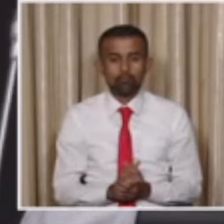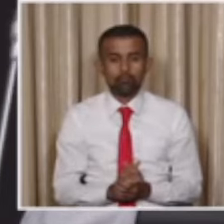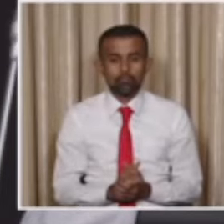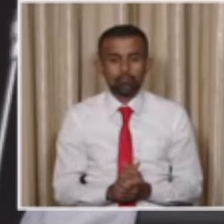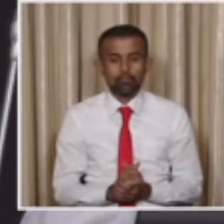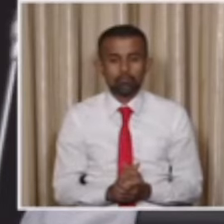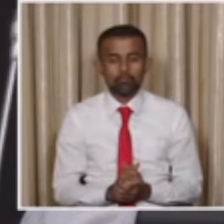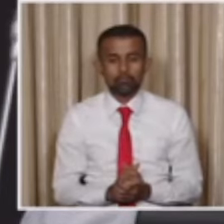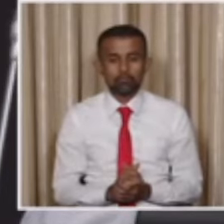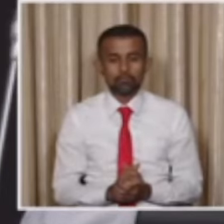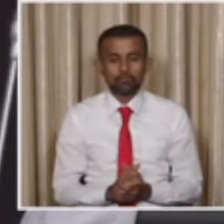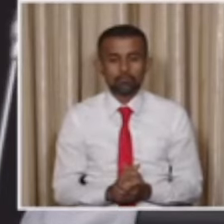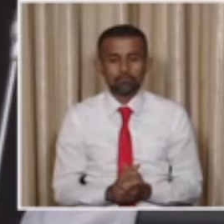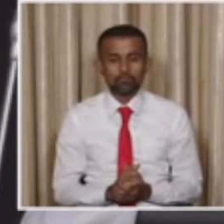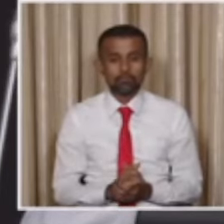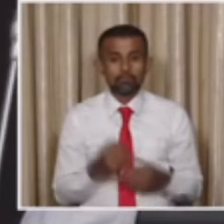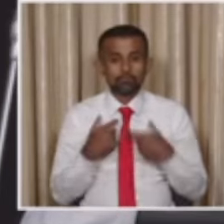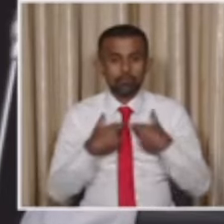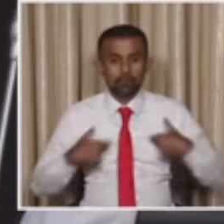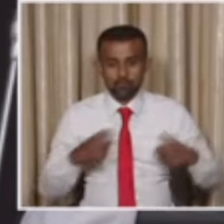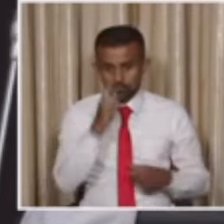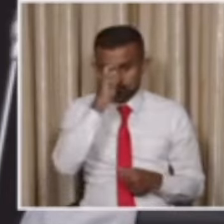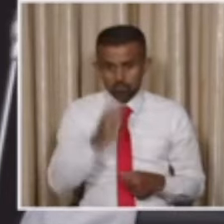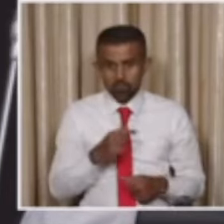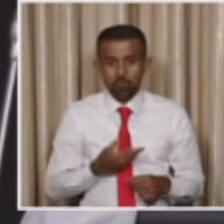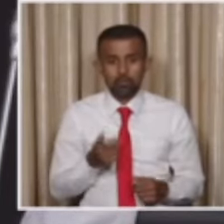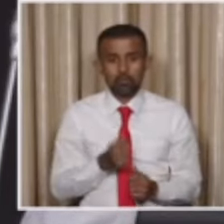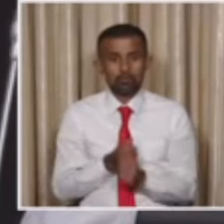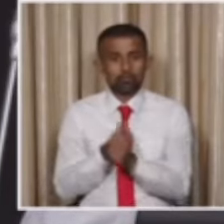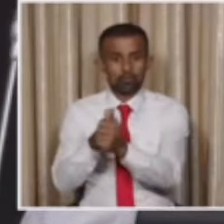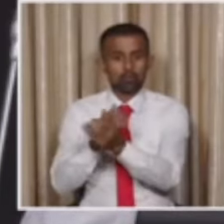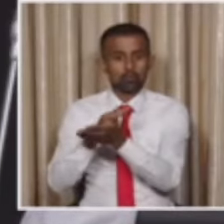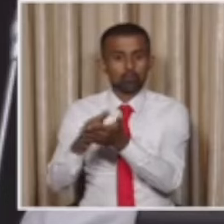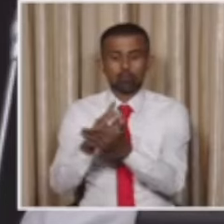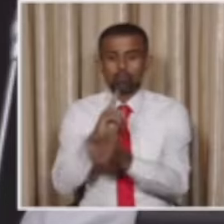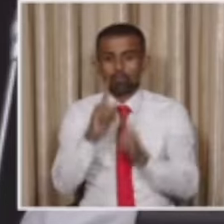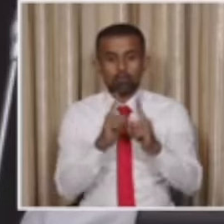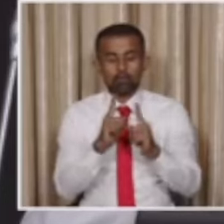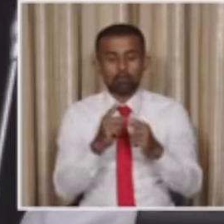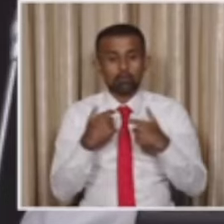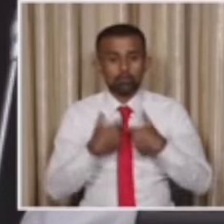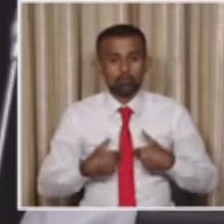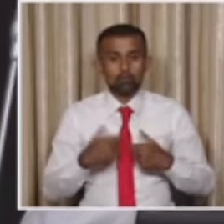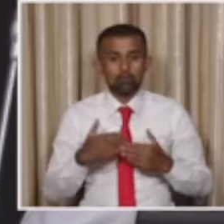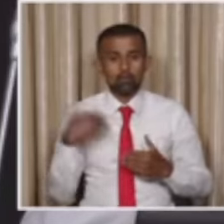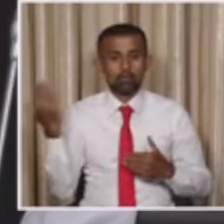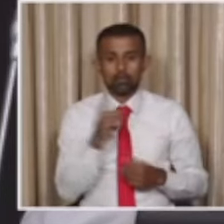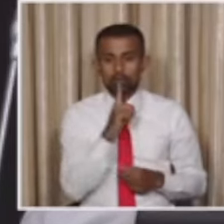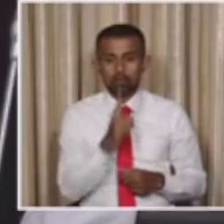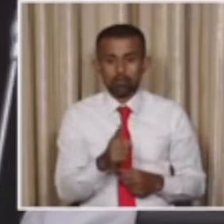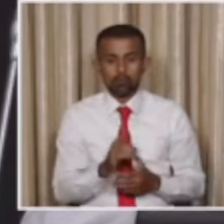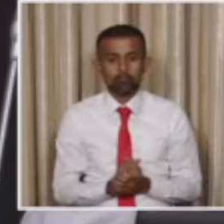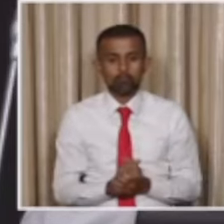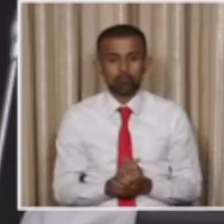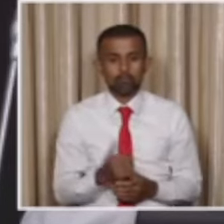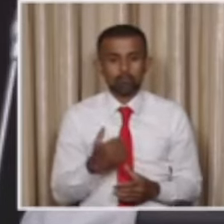ඊළඟට ඒ නීතිච්ච මහත්තය තමයි මේක ගිහිල පෙනී හිටියේ. එතකොට මේ නීතිච්ච මහත් එළියට ඇවිල්ලා කියනවා